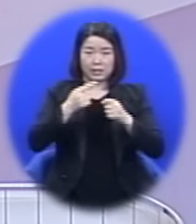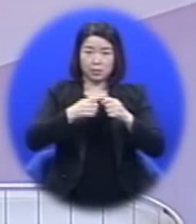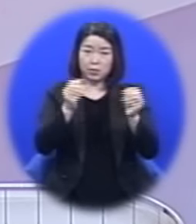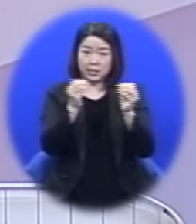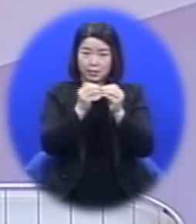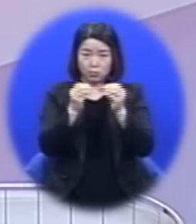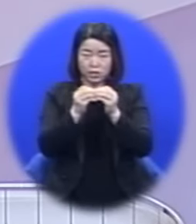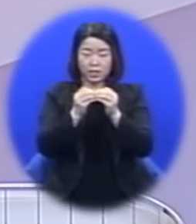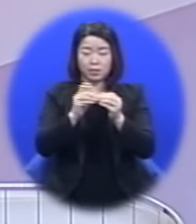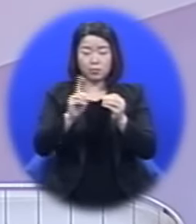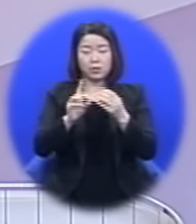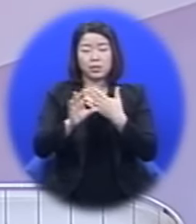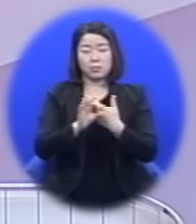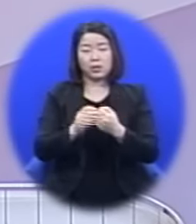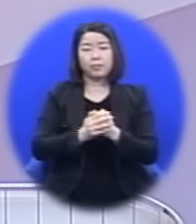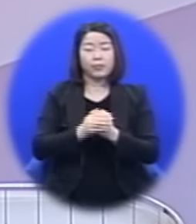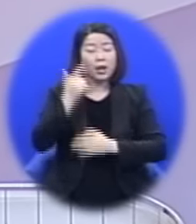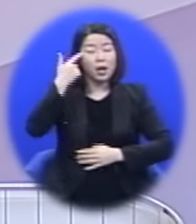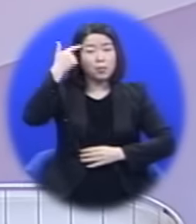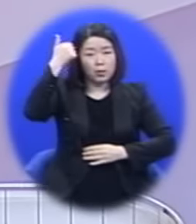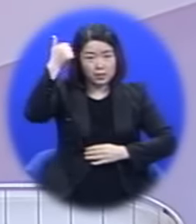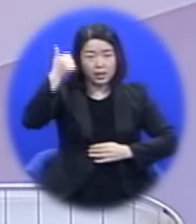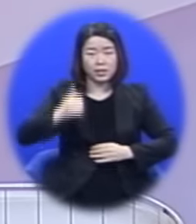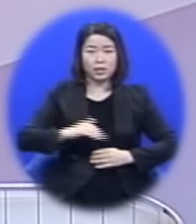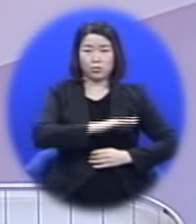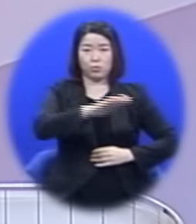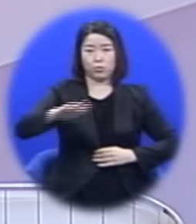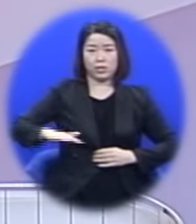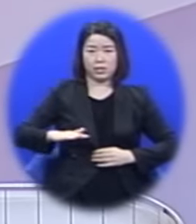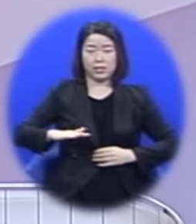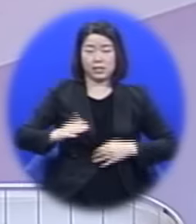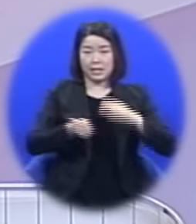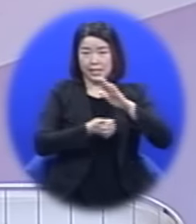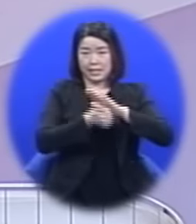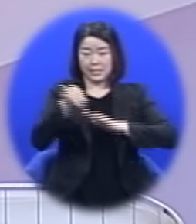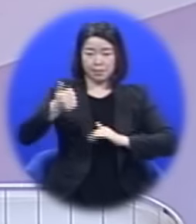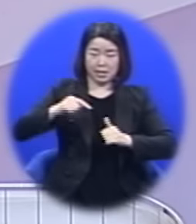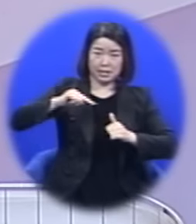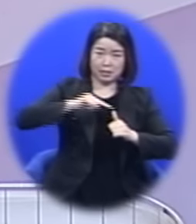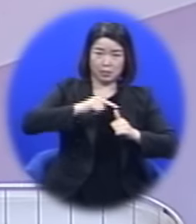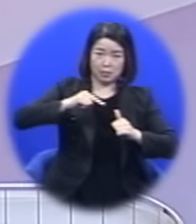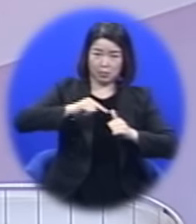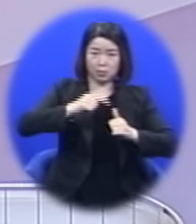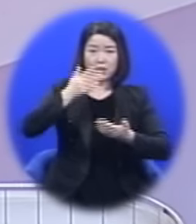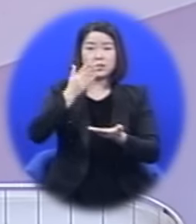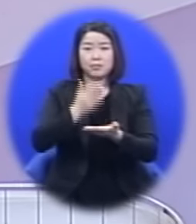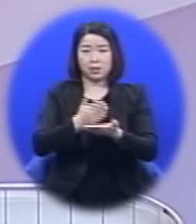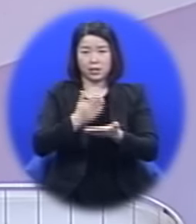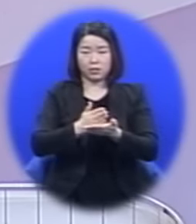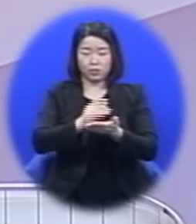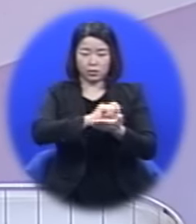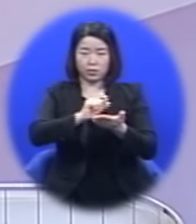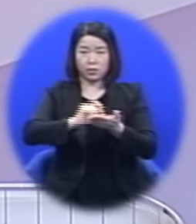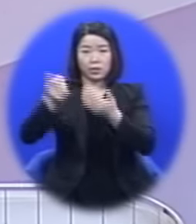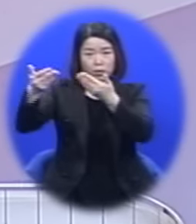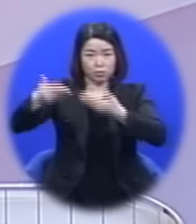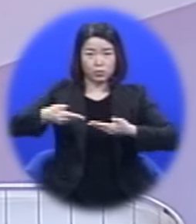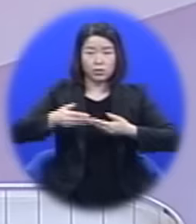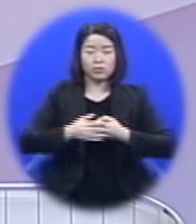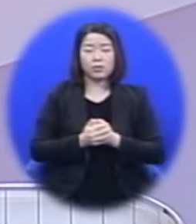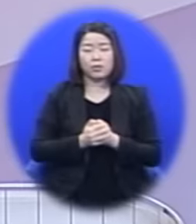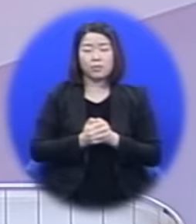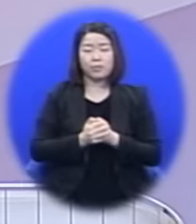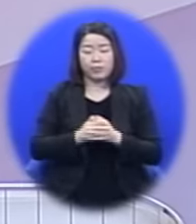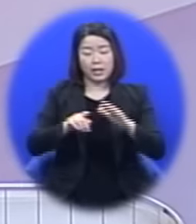구절이 목사님 우리를 희망 고문하지 말아주세요. 그렇게 쓰셨더라고.